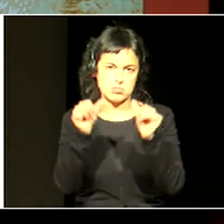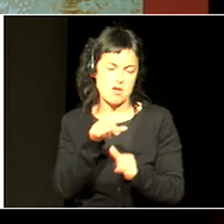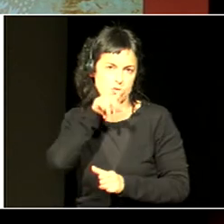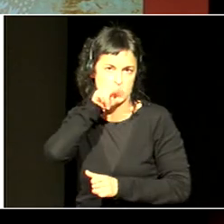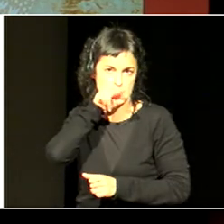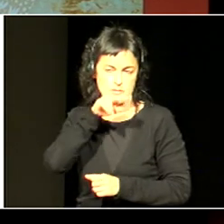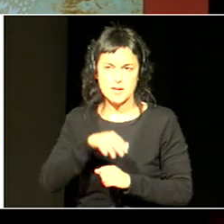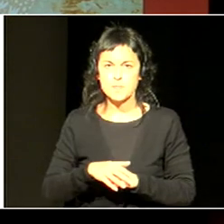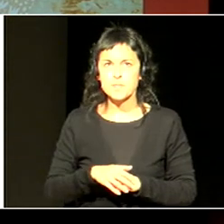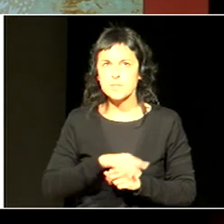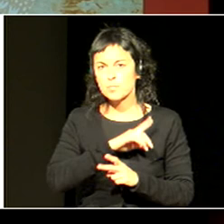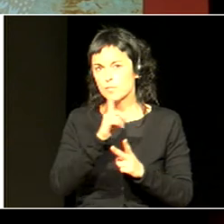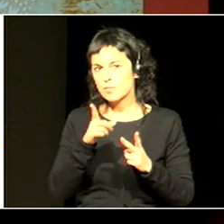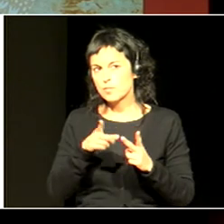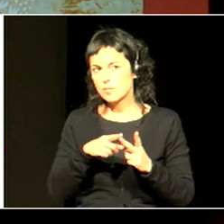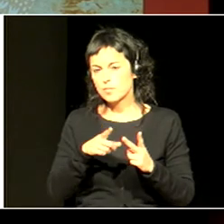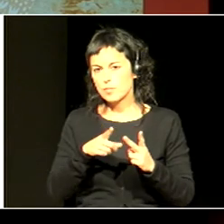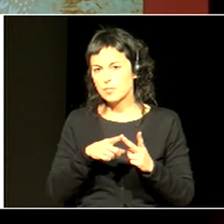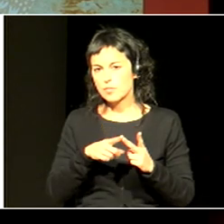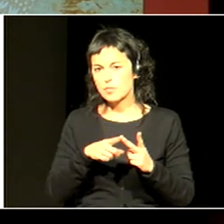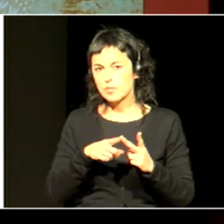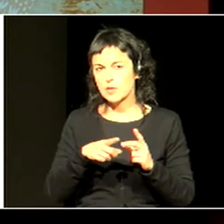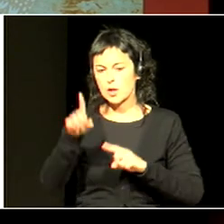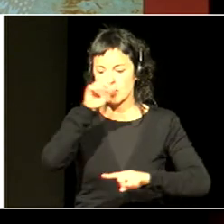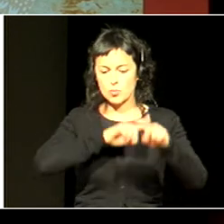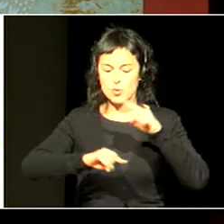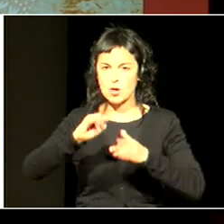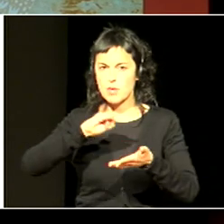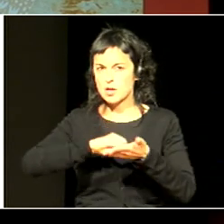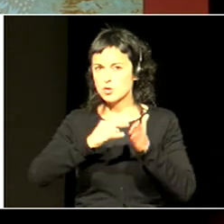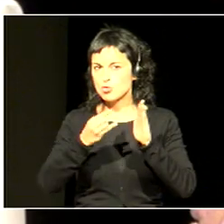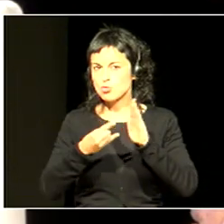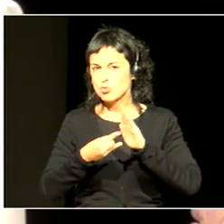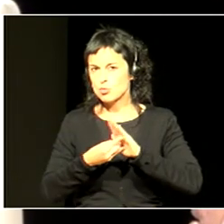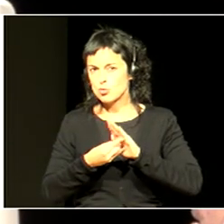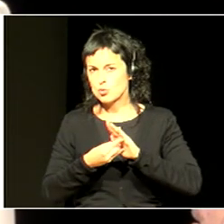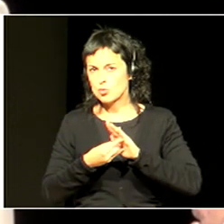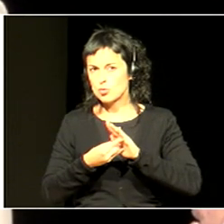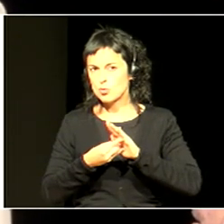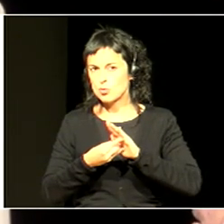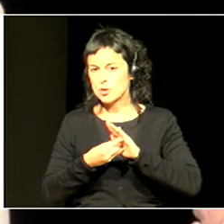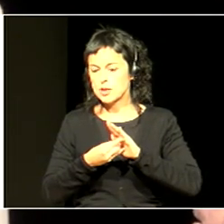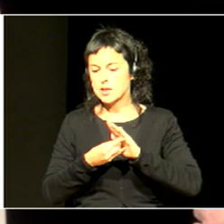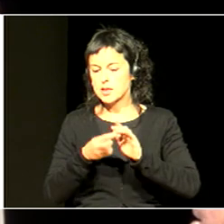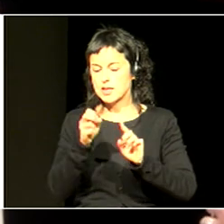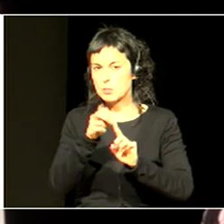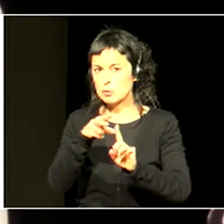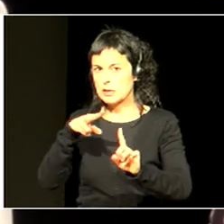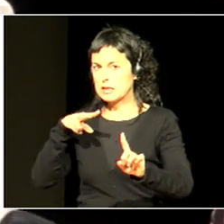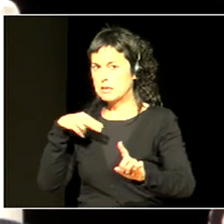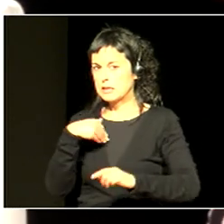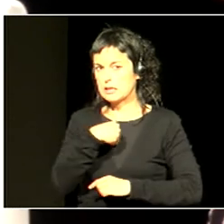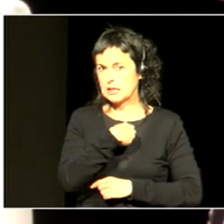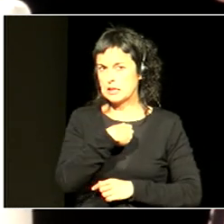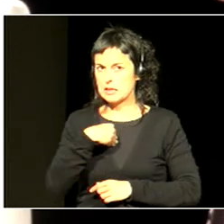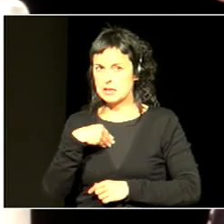Gero ere, ba, arazoen konponketa, ba, generoren ikuspegitik